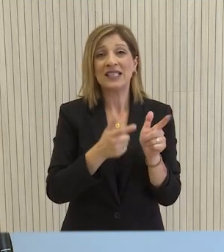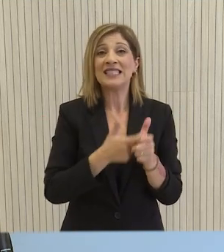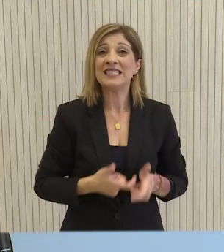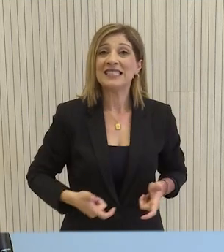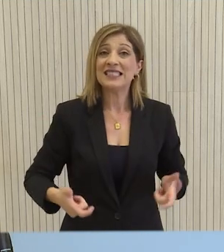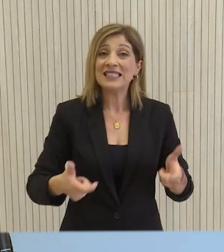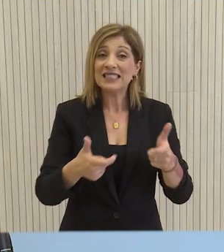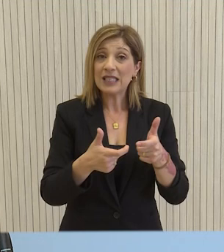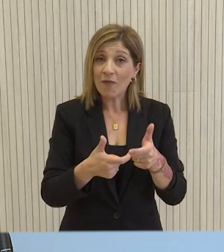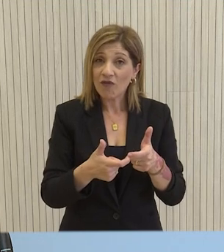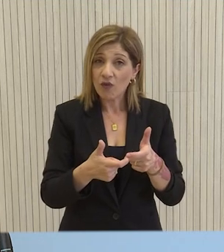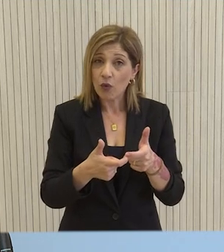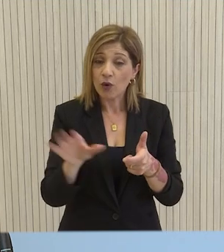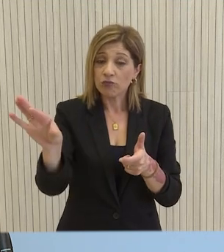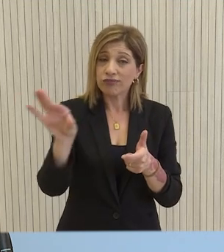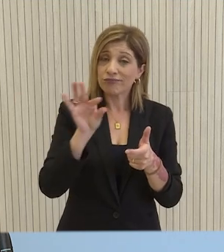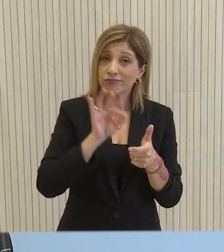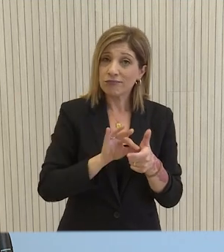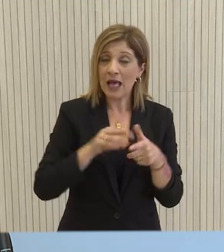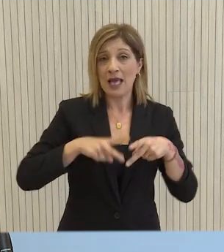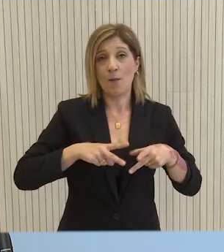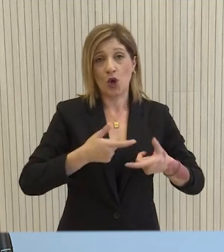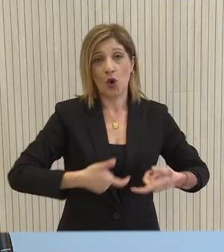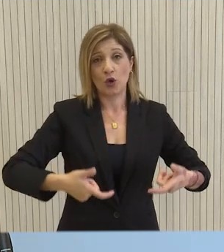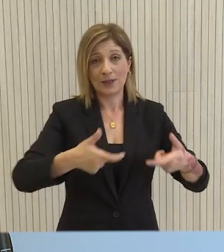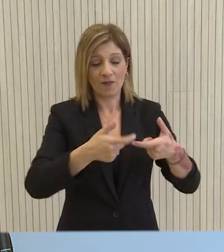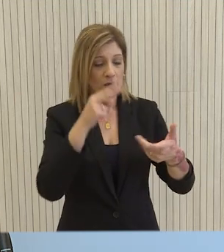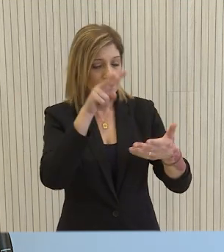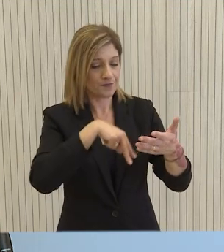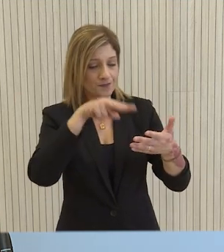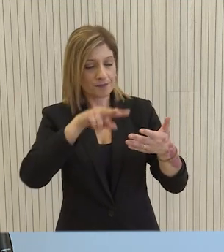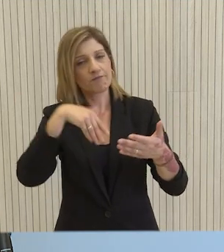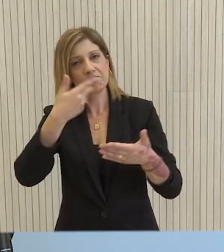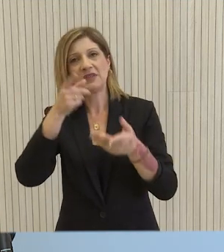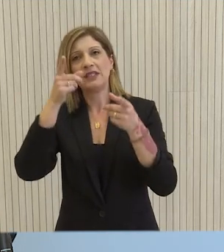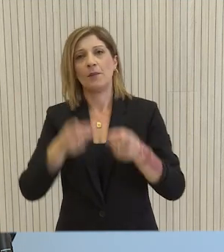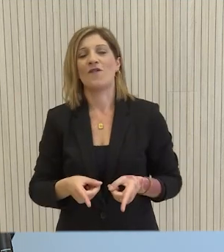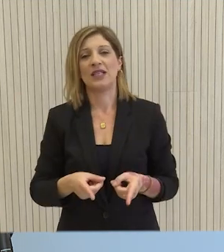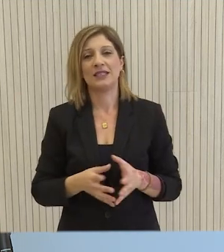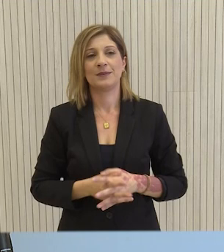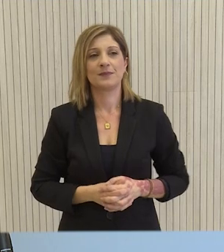θα πρέπει να καταλήξει στις εισηγήσεις του προς το Υπουργικό Συμβούλιο και κατόπιν αυτών των εισηγήσεων να ληφθεί τελική απόφαση.